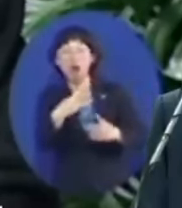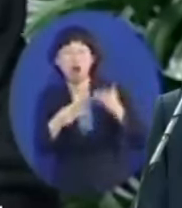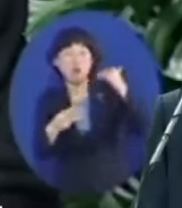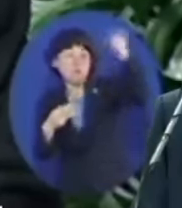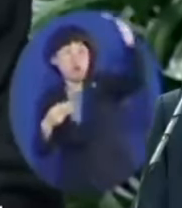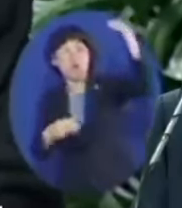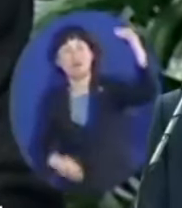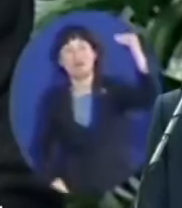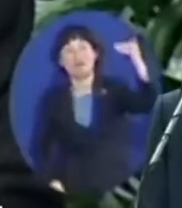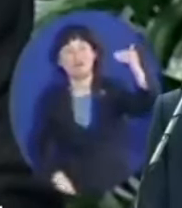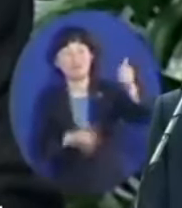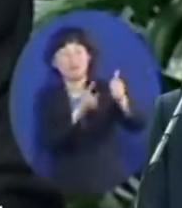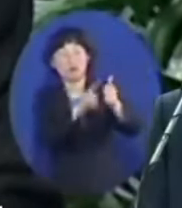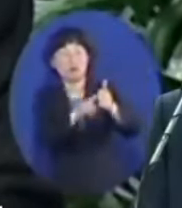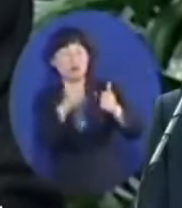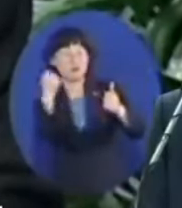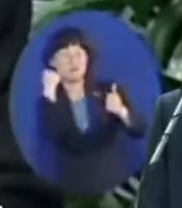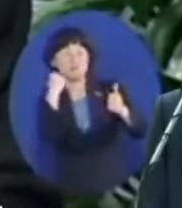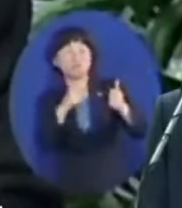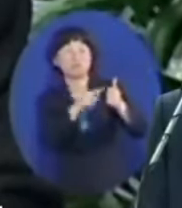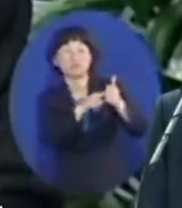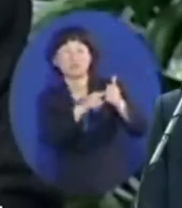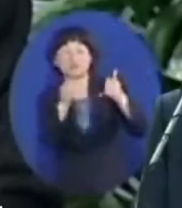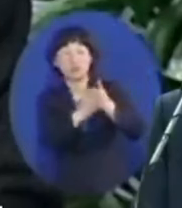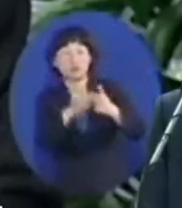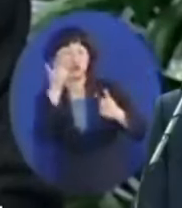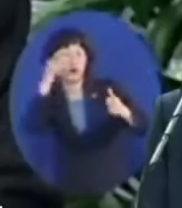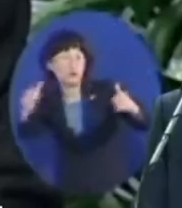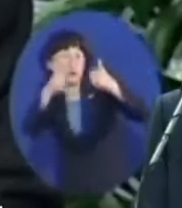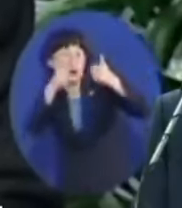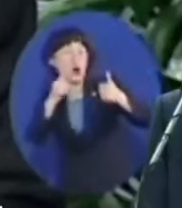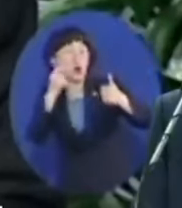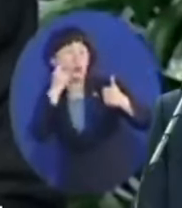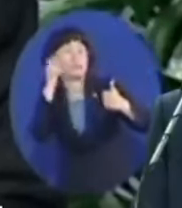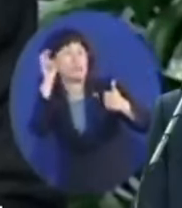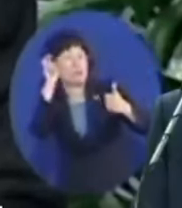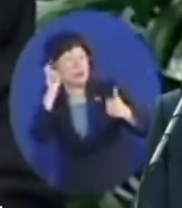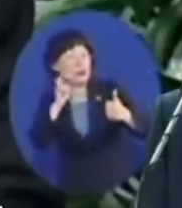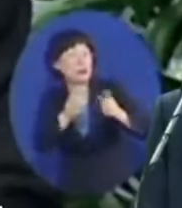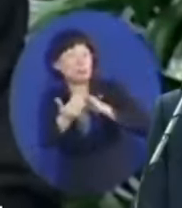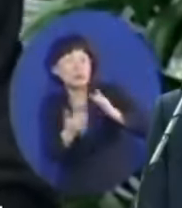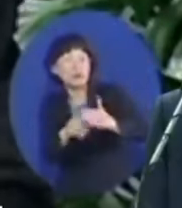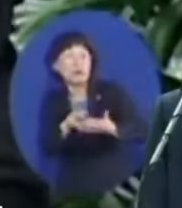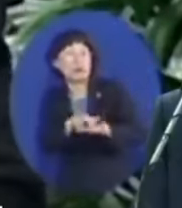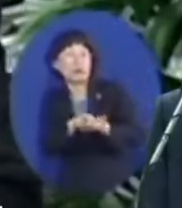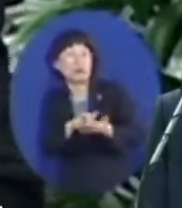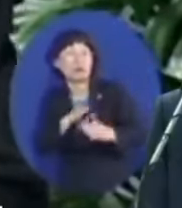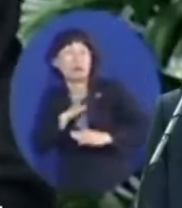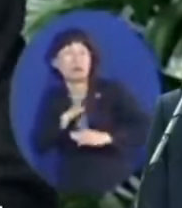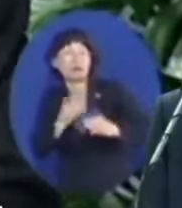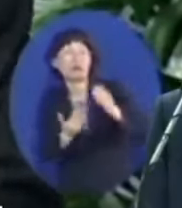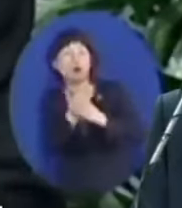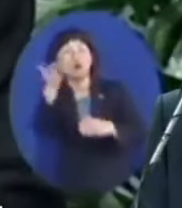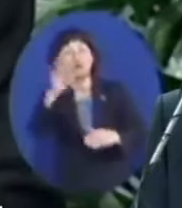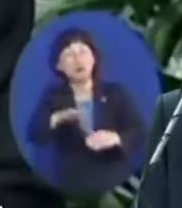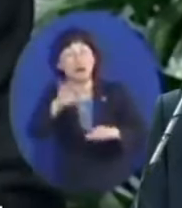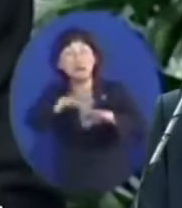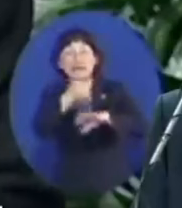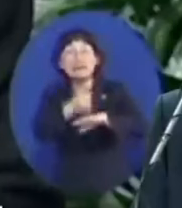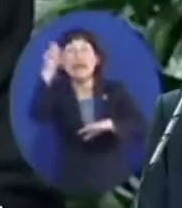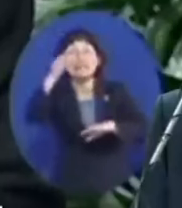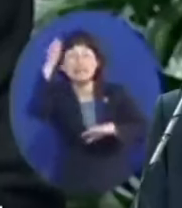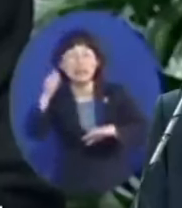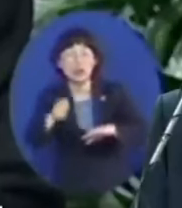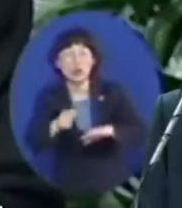장대하고 힘이 센지라 대적할 수 없다고 미리 겁을 먹었습니다. 그러나 다윗은 조그만 초립동